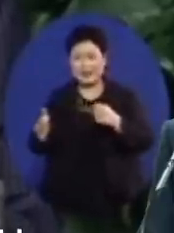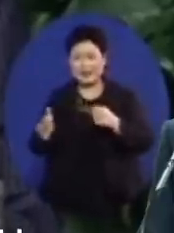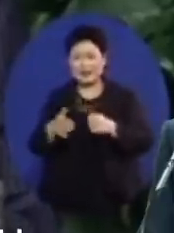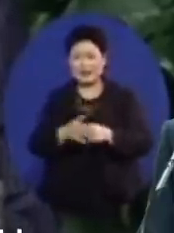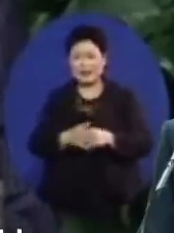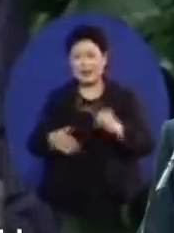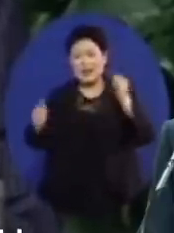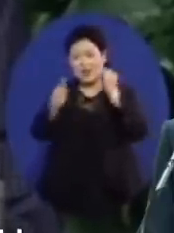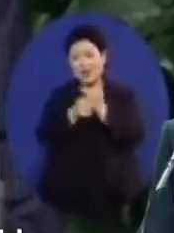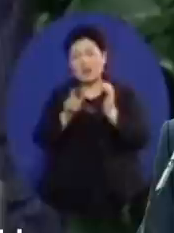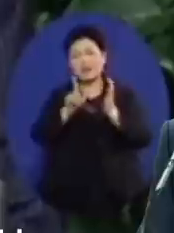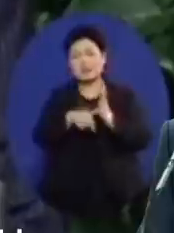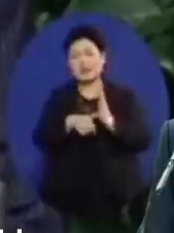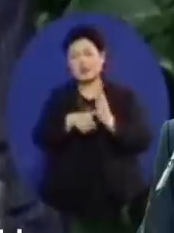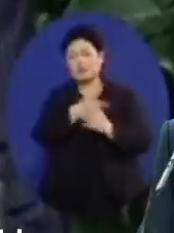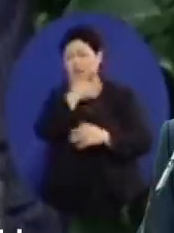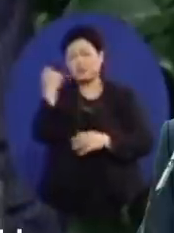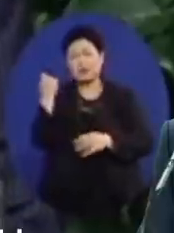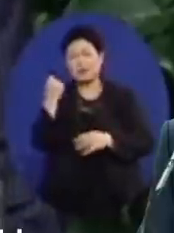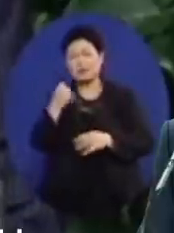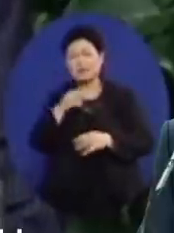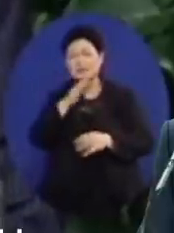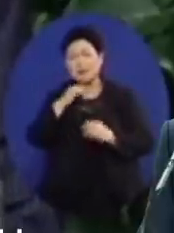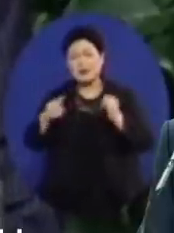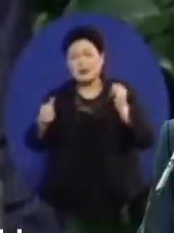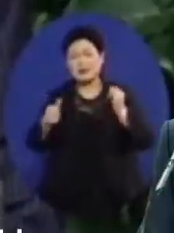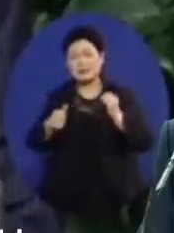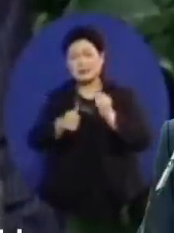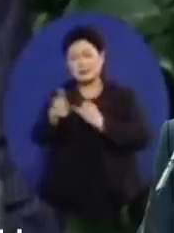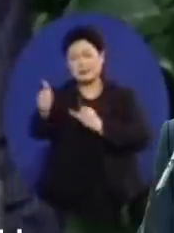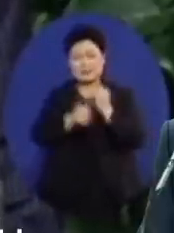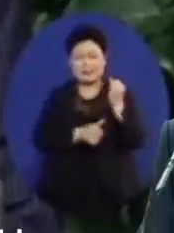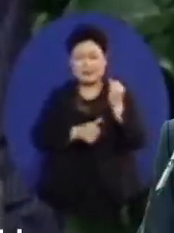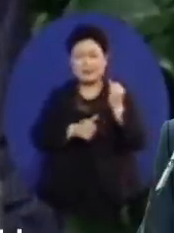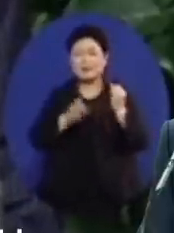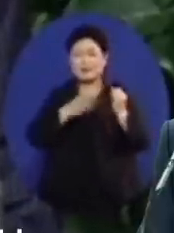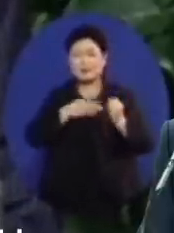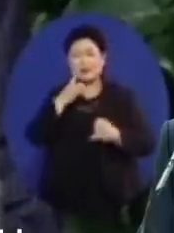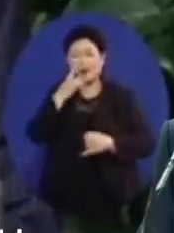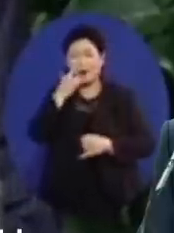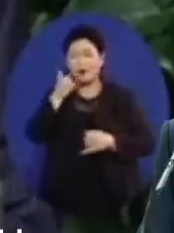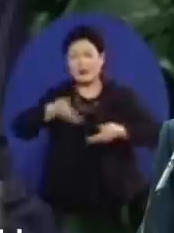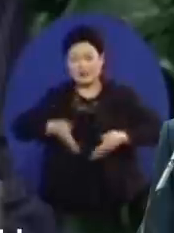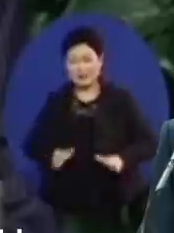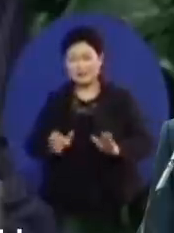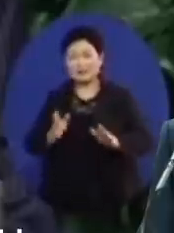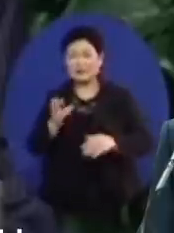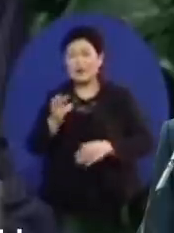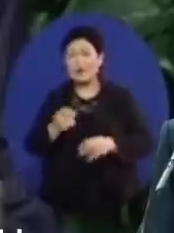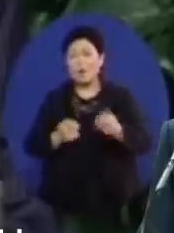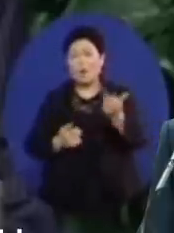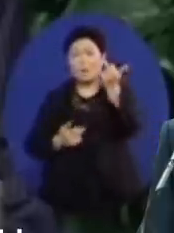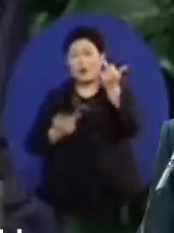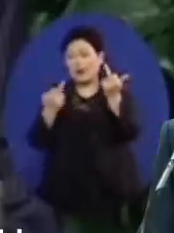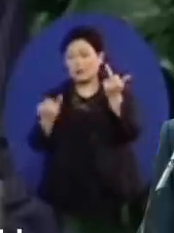장가 갈 예가도 없고 시집 갈 예가도 없어. 그래서 우리 아버지 어머니가 낳아준 대로 오빠 동생으로 같이 살고 있습니다.